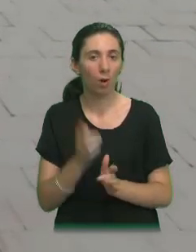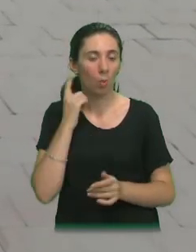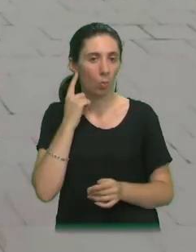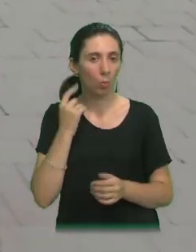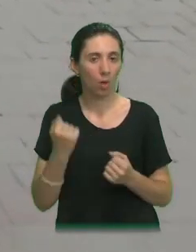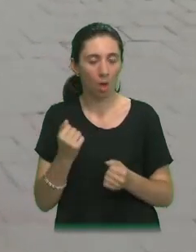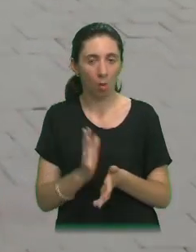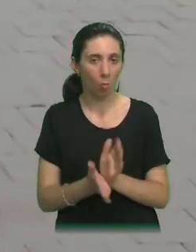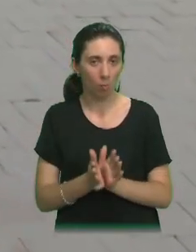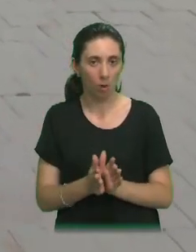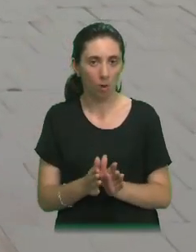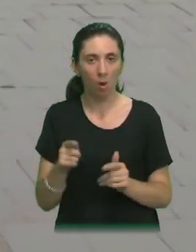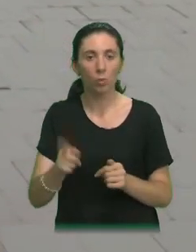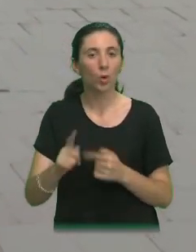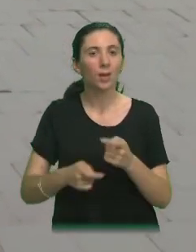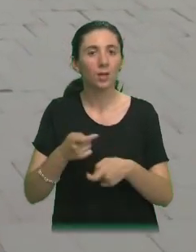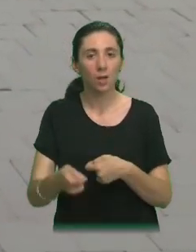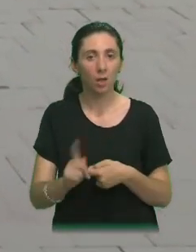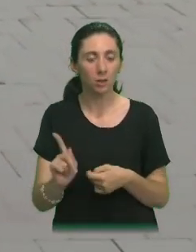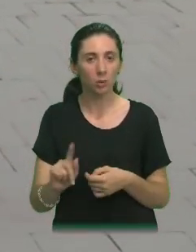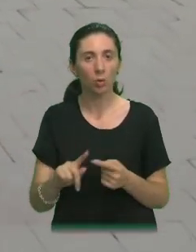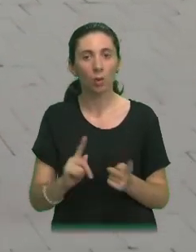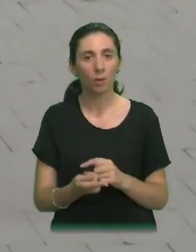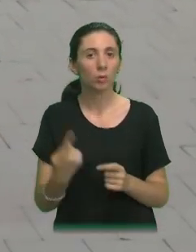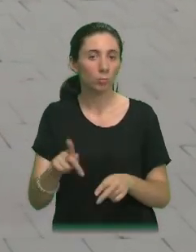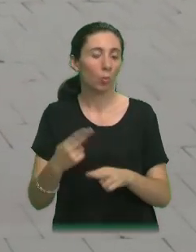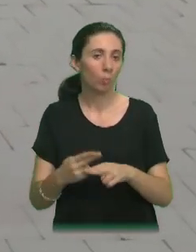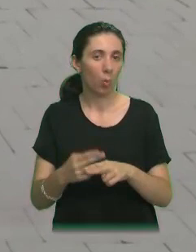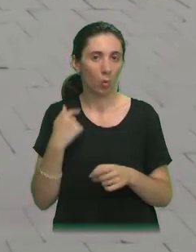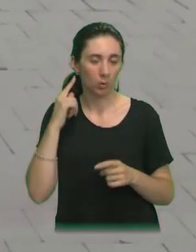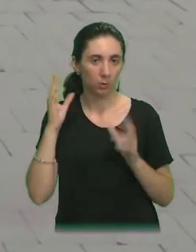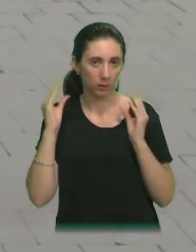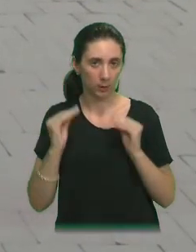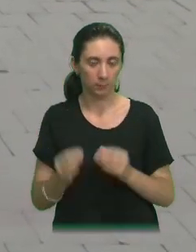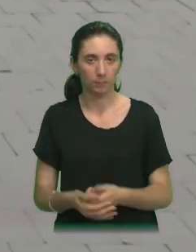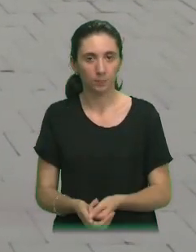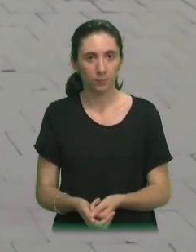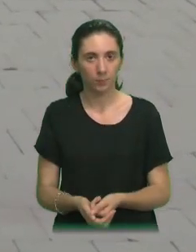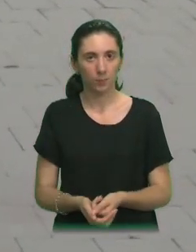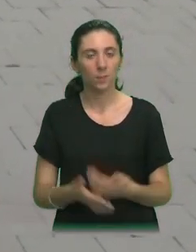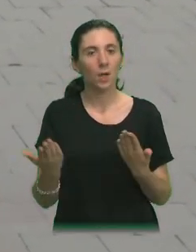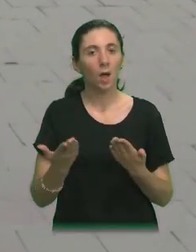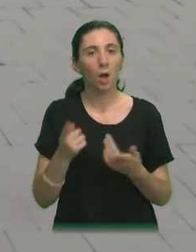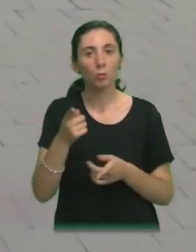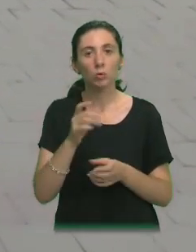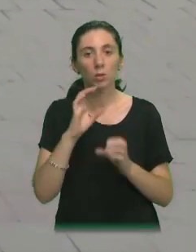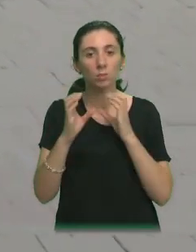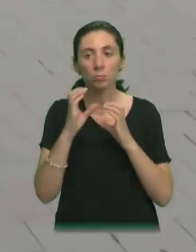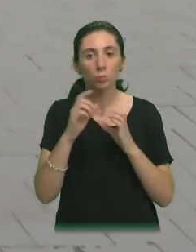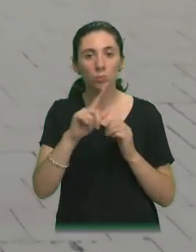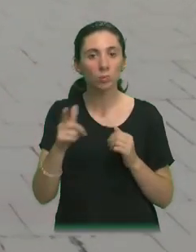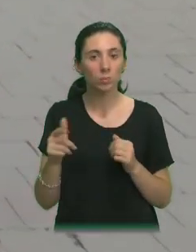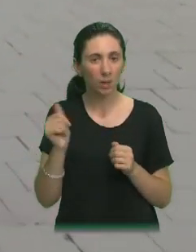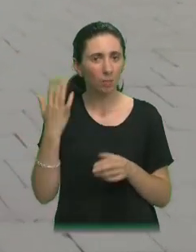Je li to bila neka dijagnoza ili... Da, bolest. Upala kronična uha i onda to nije nasljedno, nego jednostavno